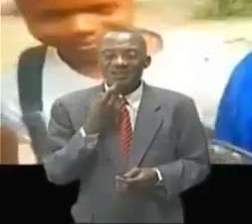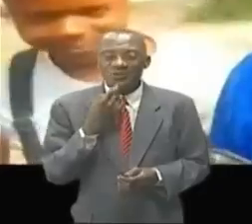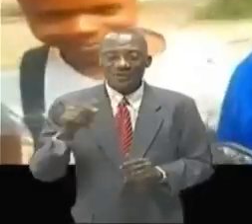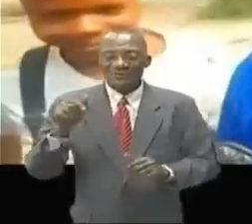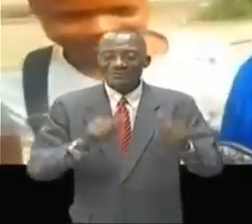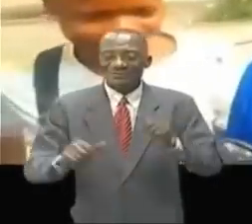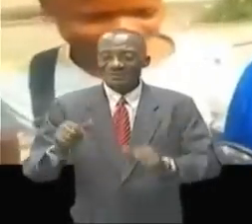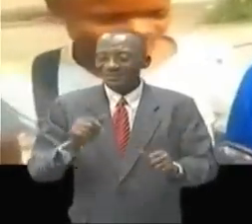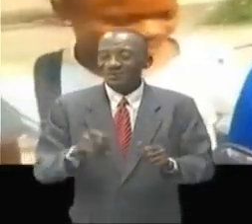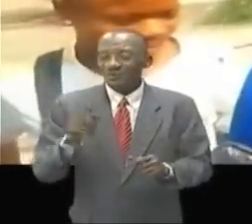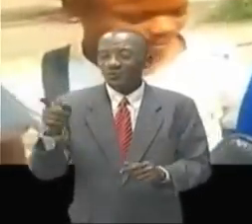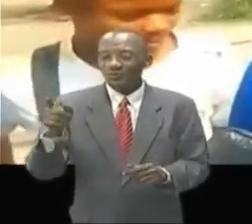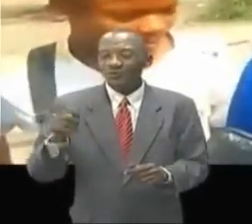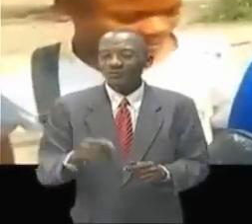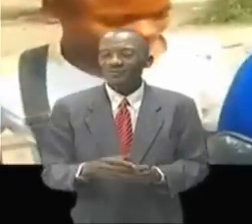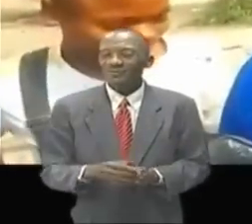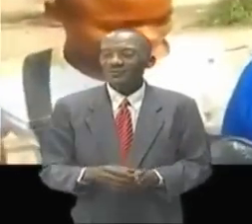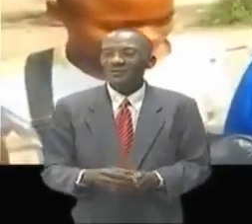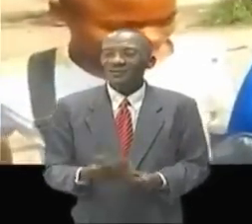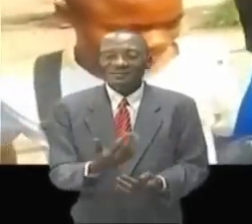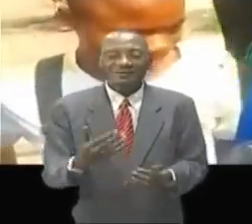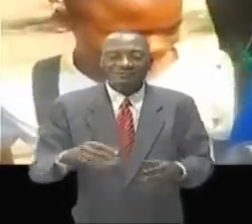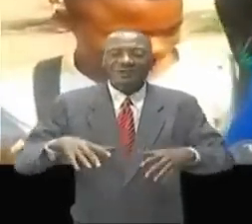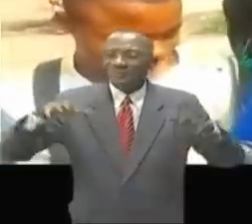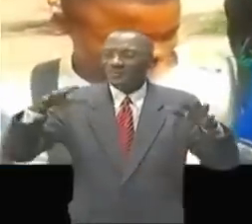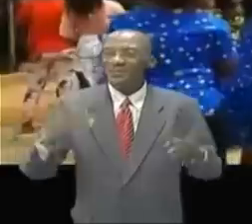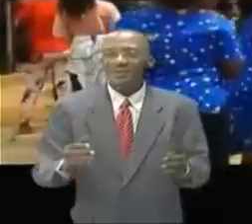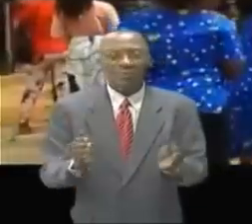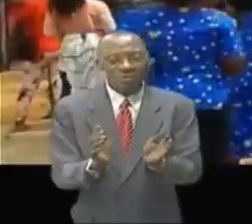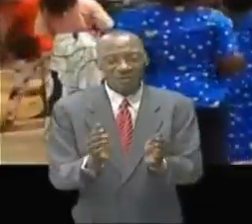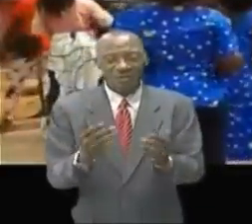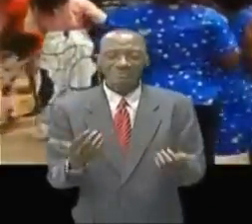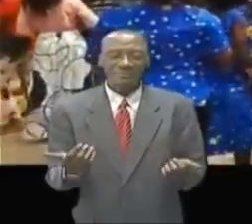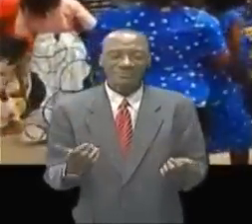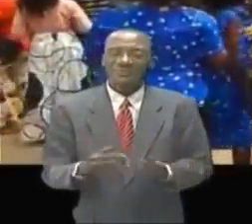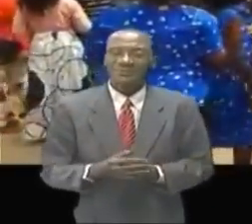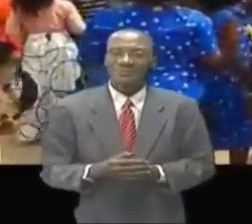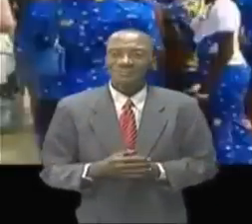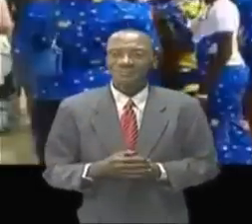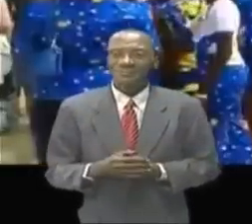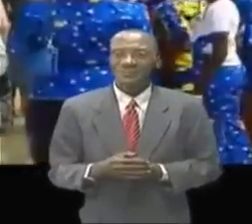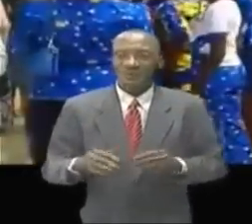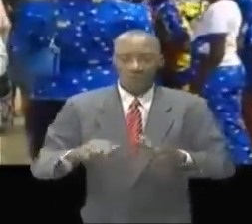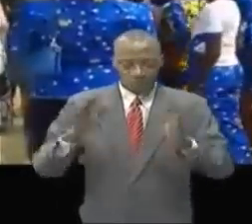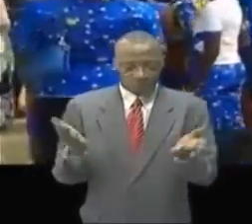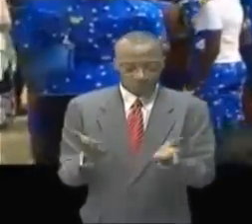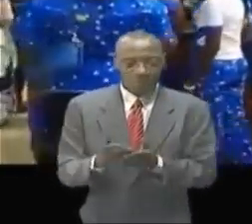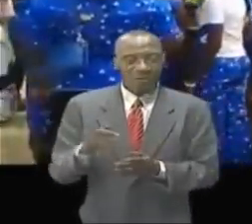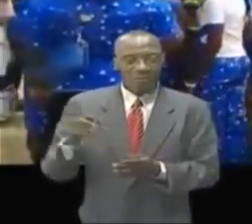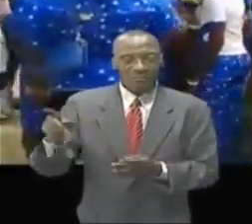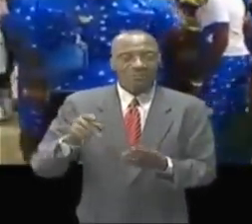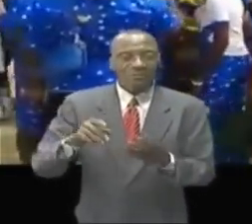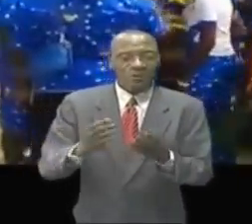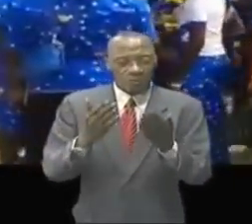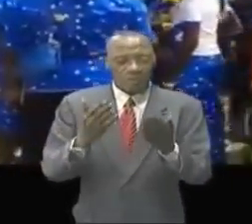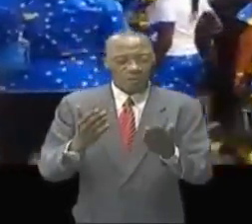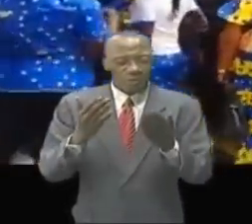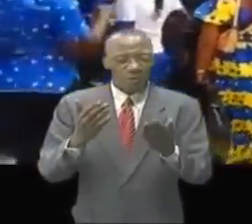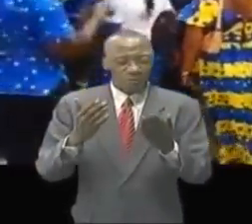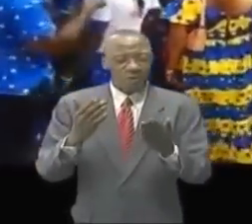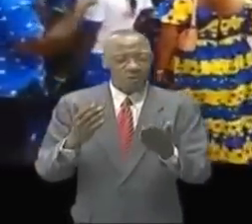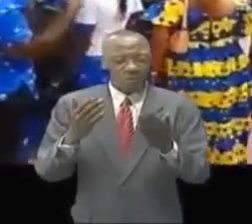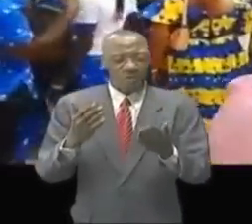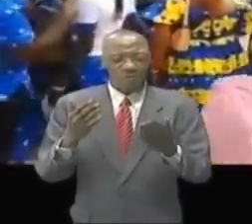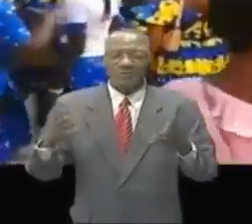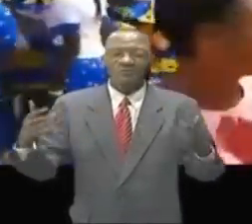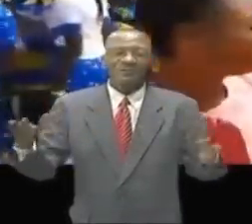cette filière dont les prestataires sont quasi rares à travers les pays. Ils viennent tous d'achever les enseignements théoriques et pratiques sous